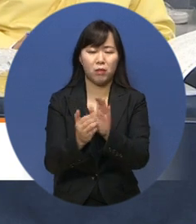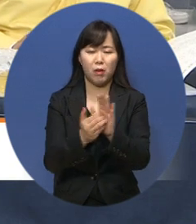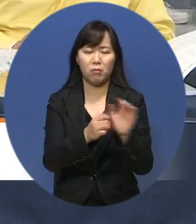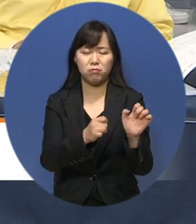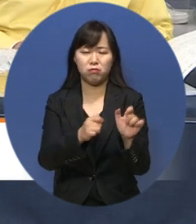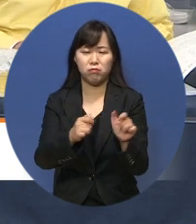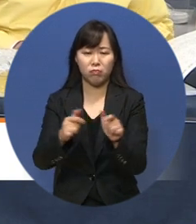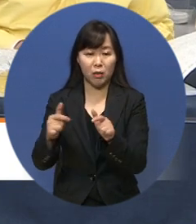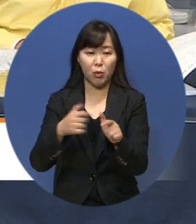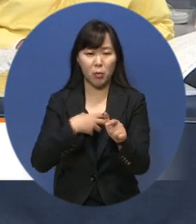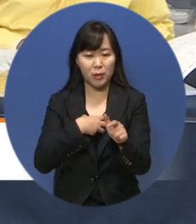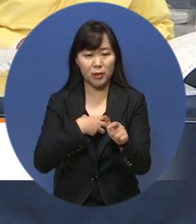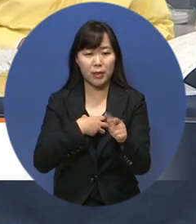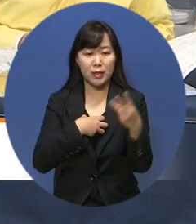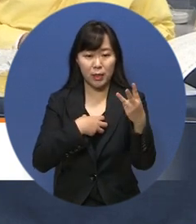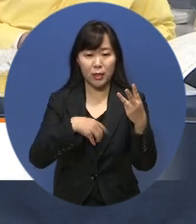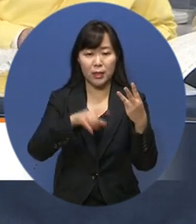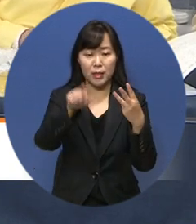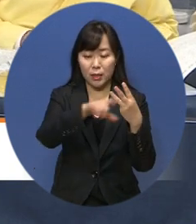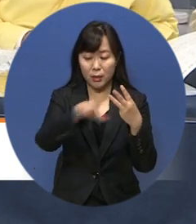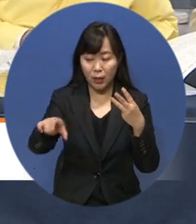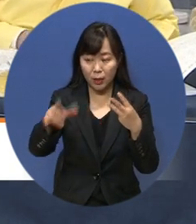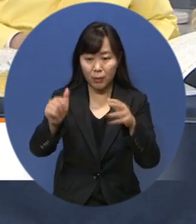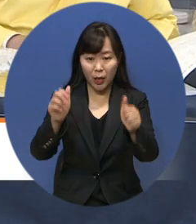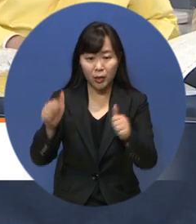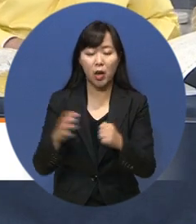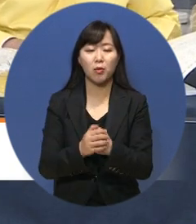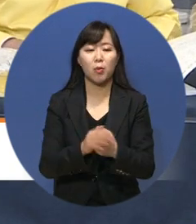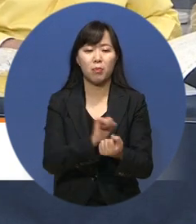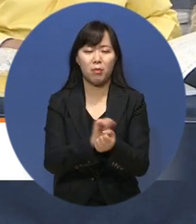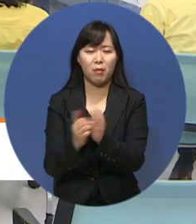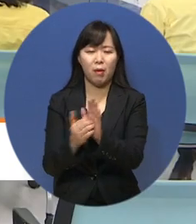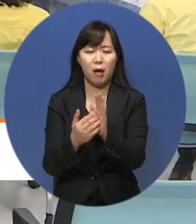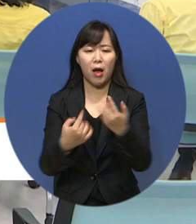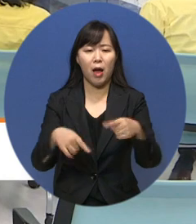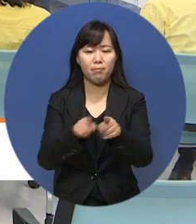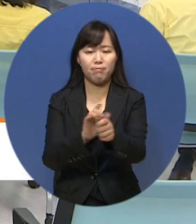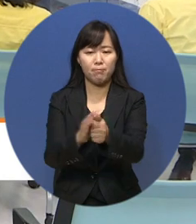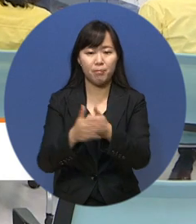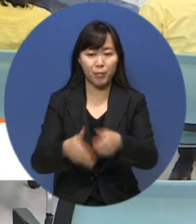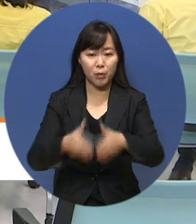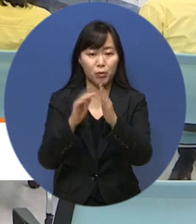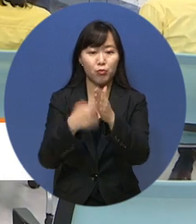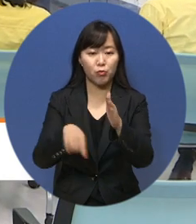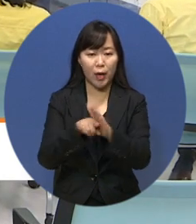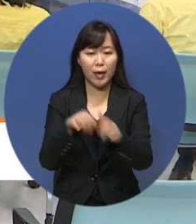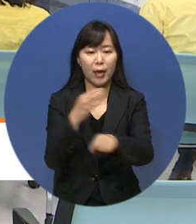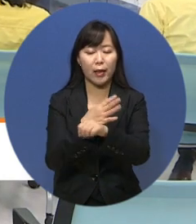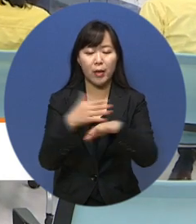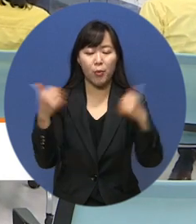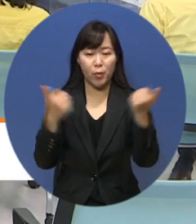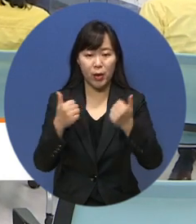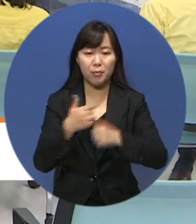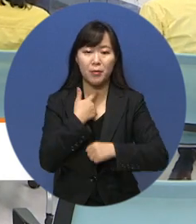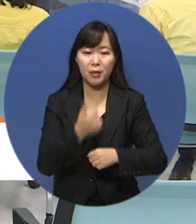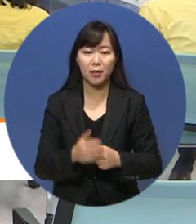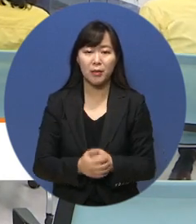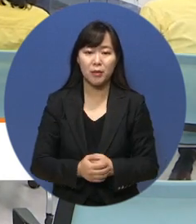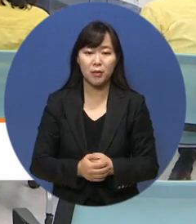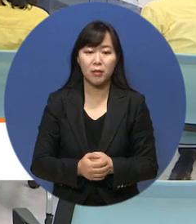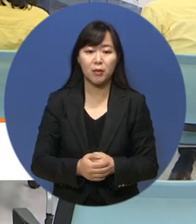세계 지자체 시장과 동부권 방역 공동 협력 체계 구축을 위한 간담회를 가졌습니다